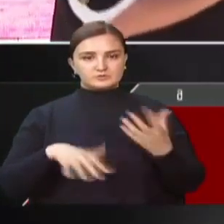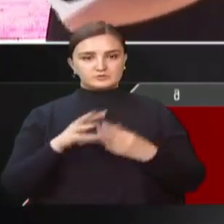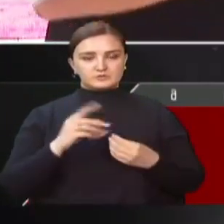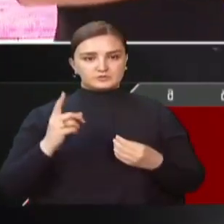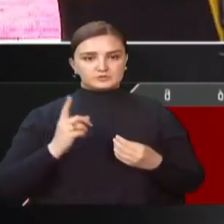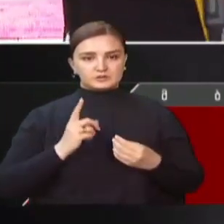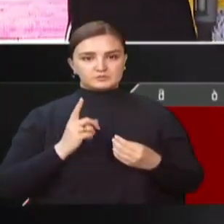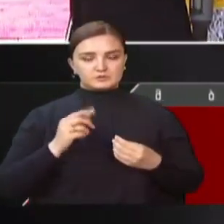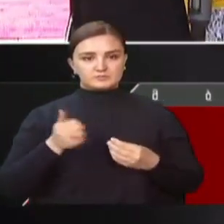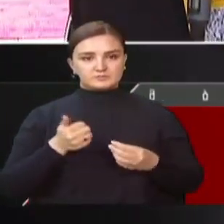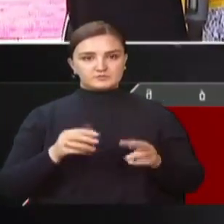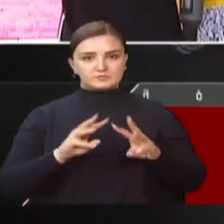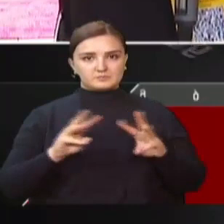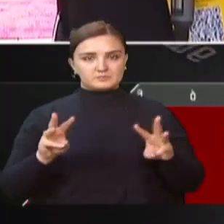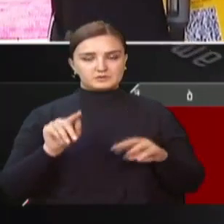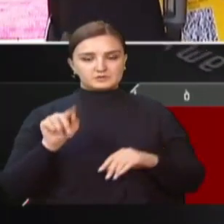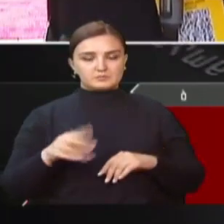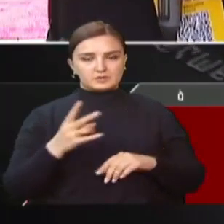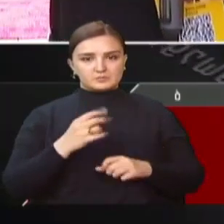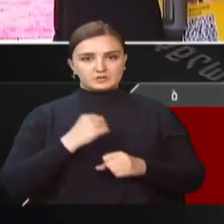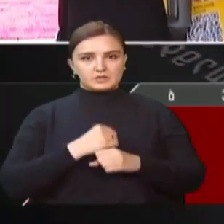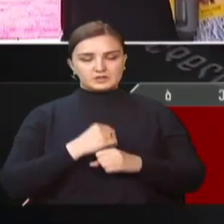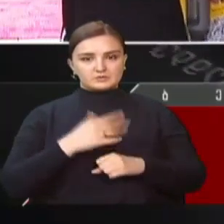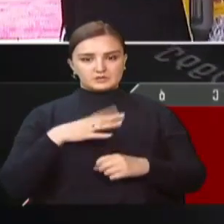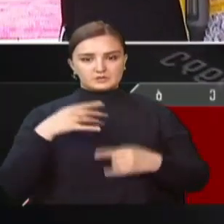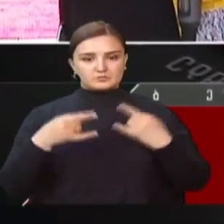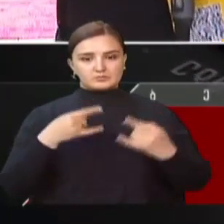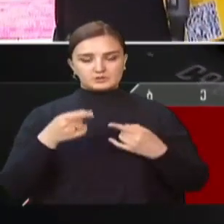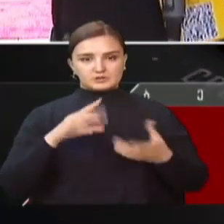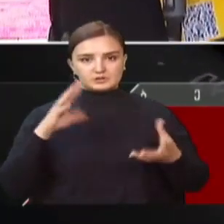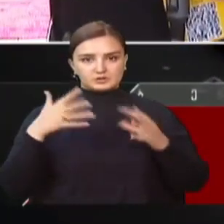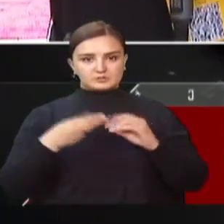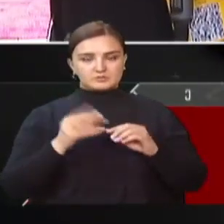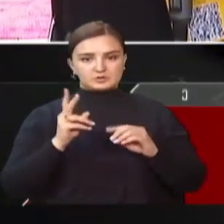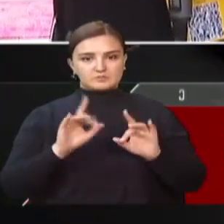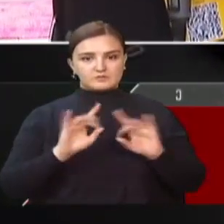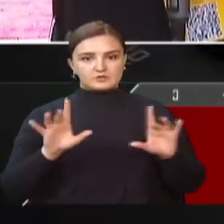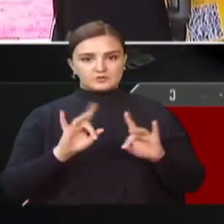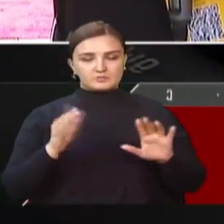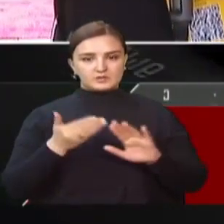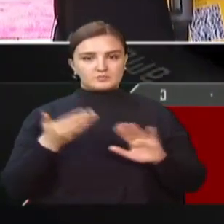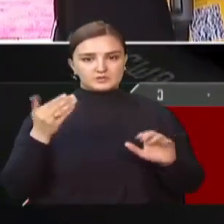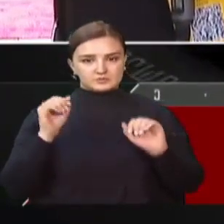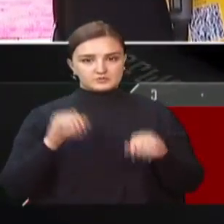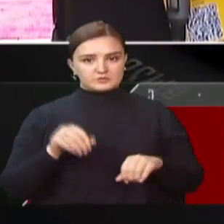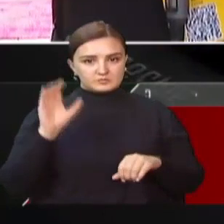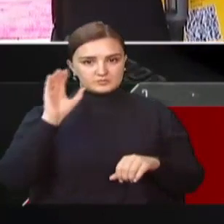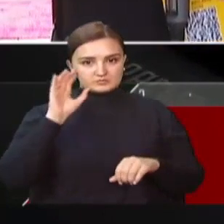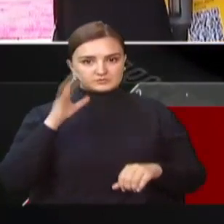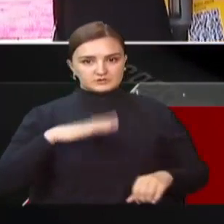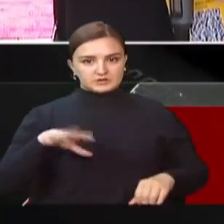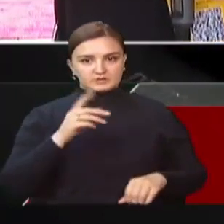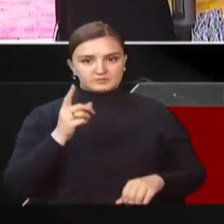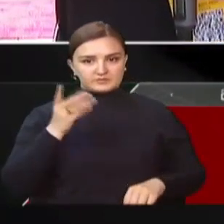debit premier ministru Manda Gak, eto este cartul media asta, și am mai jamai beli comentarii, mai am deși guzlia mă usminut, sa cartul o